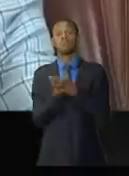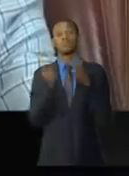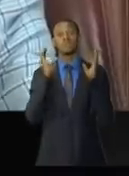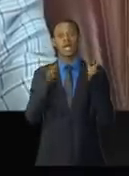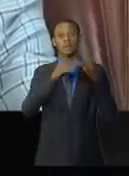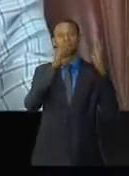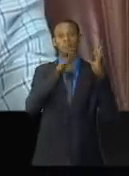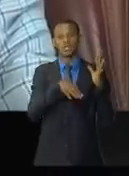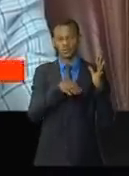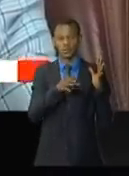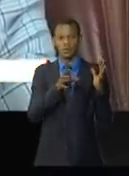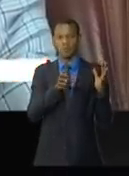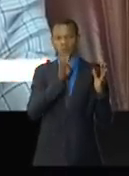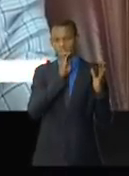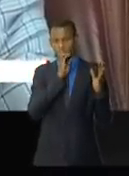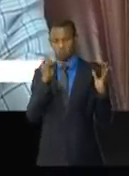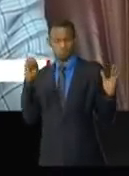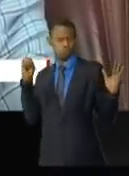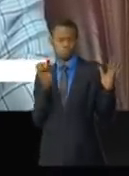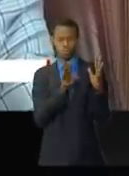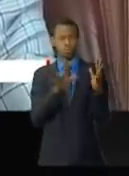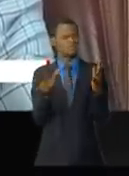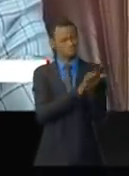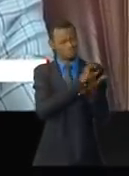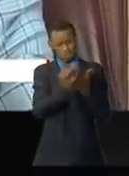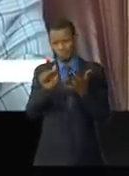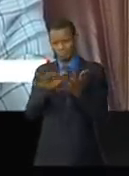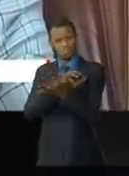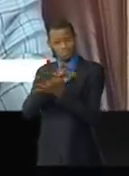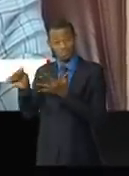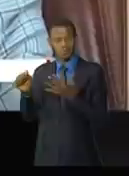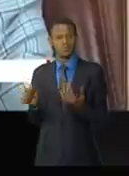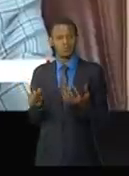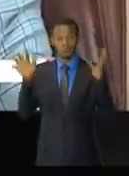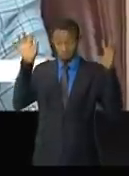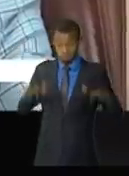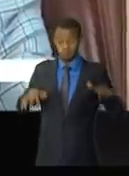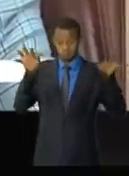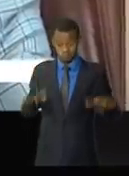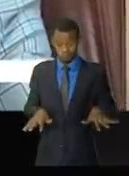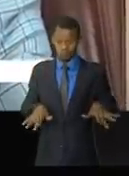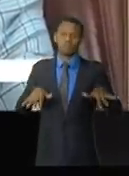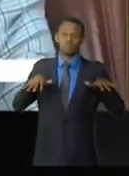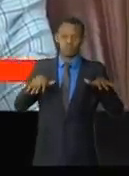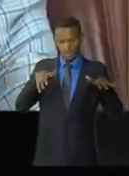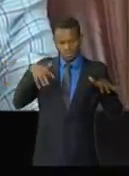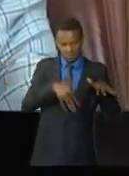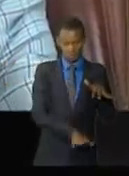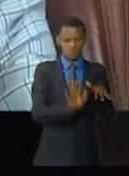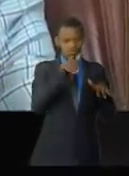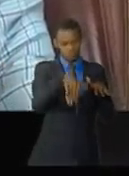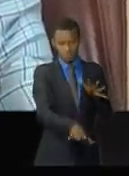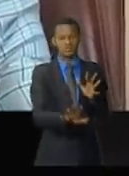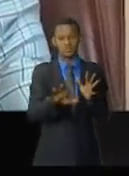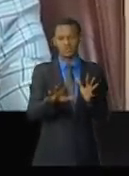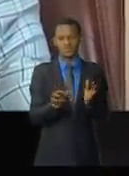barrages que nous avons construits, parce que la Régie des eaux a conçu sur autofinancement un grand barrage, comme vous avez vu, pour soutenir la conduite